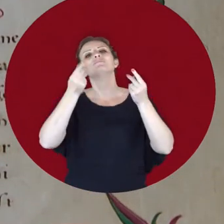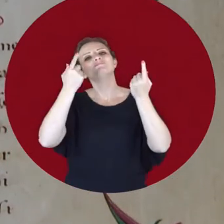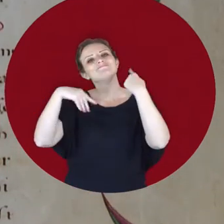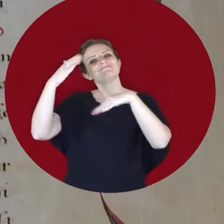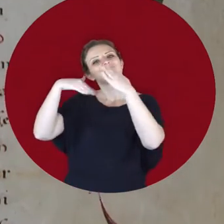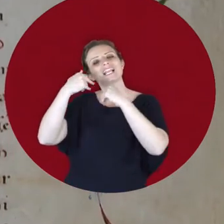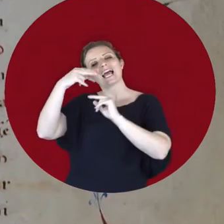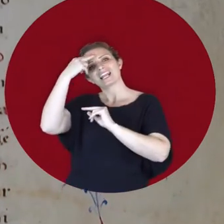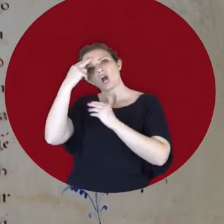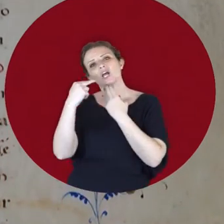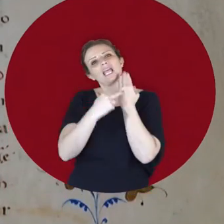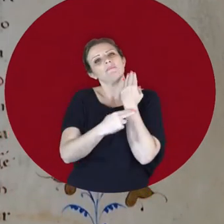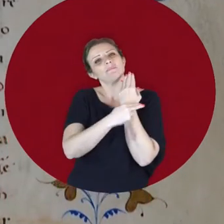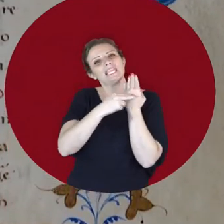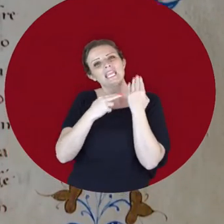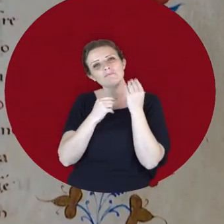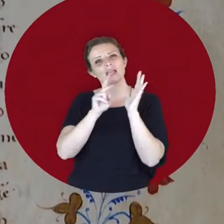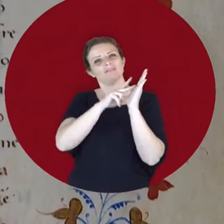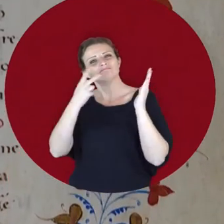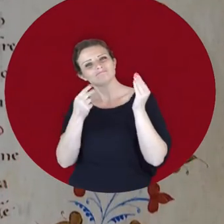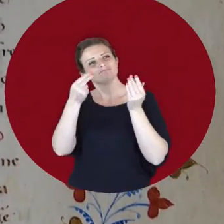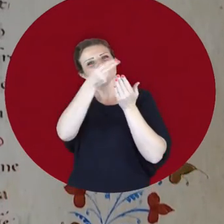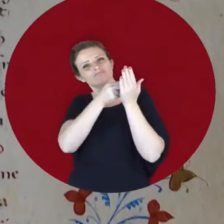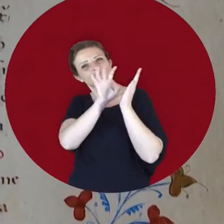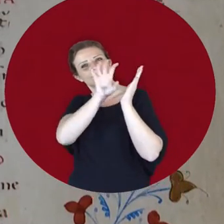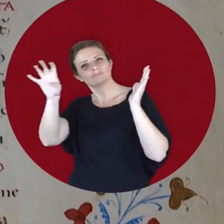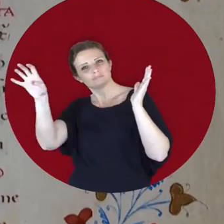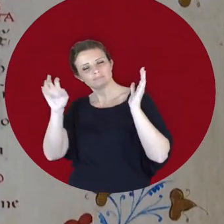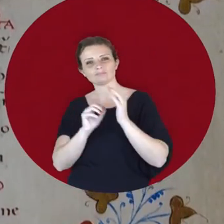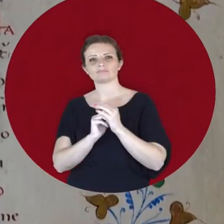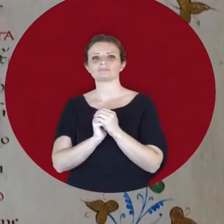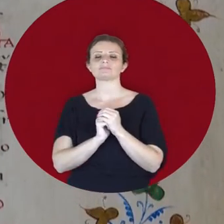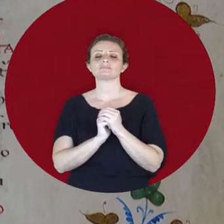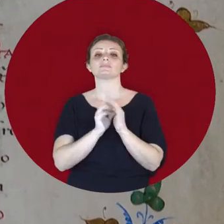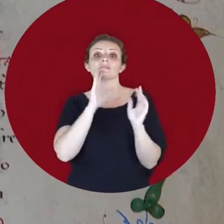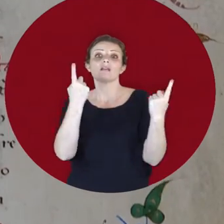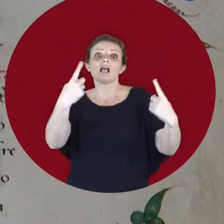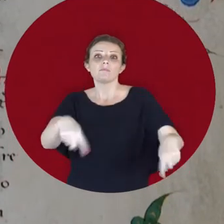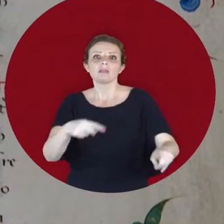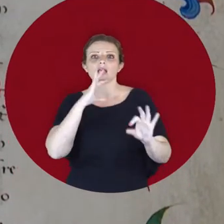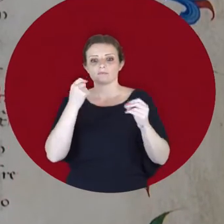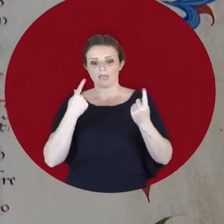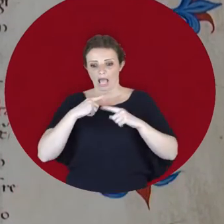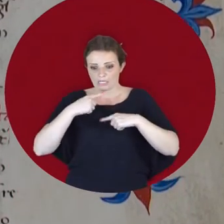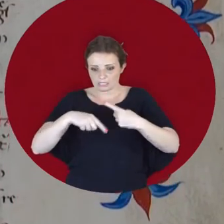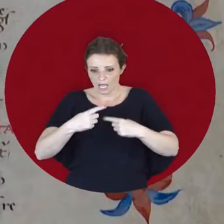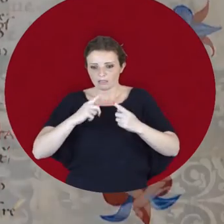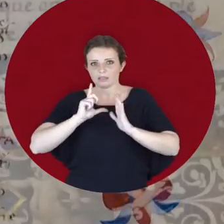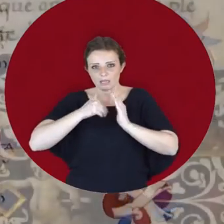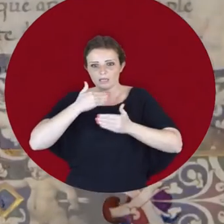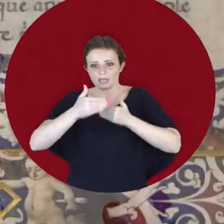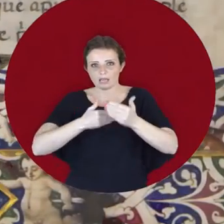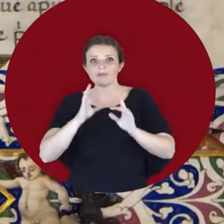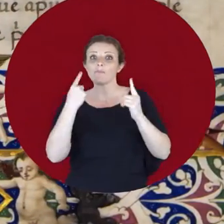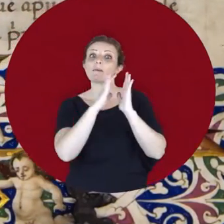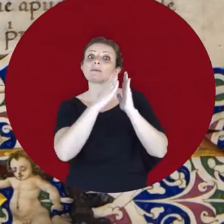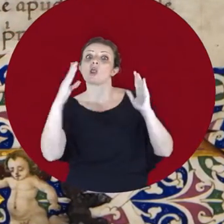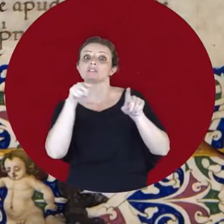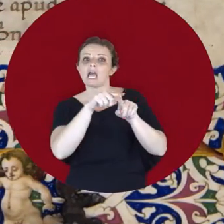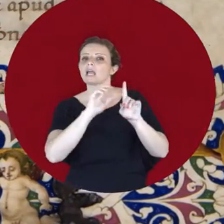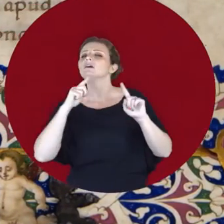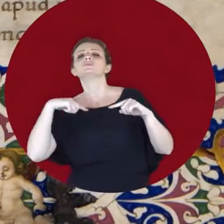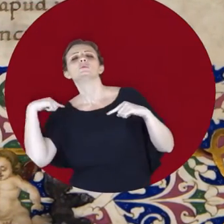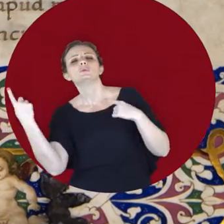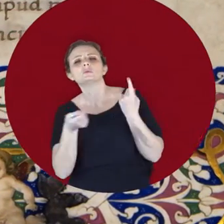specialmente di scene bibliche e sacre, ad opera di scuole miniaturiste locali come quella del Turone. E così, nel corso dei secoli, a